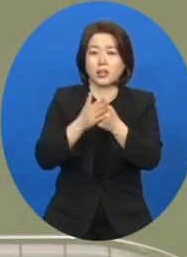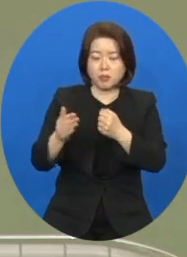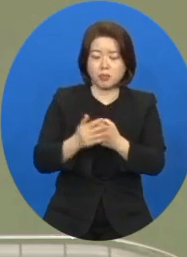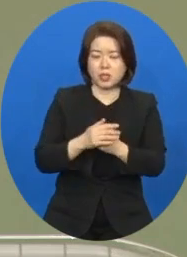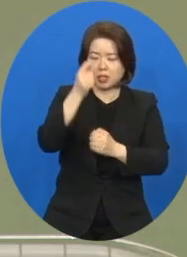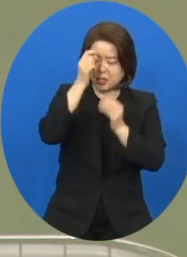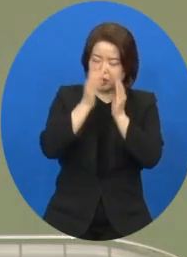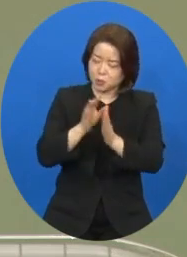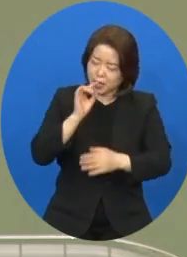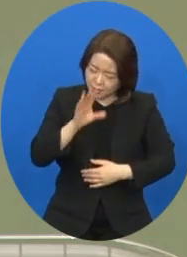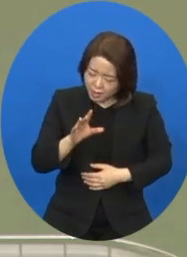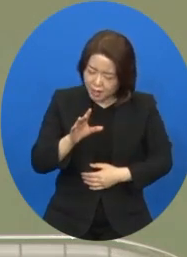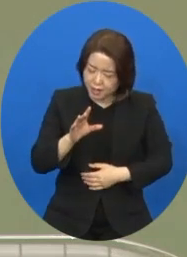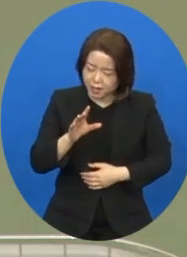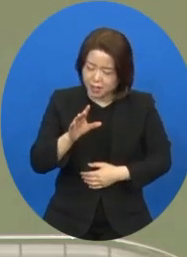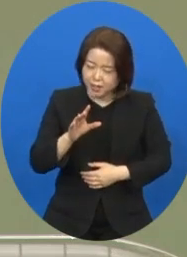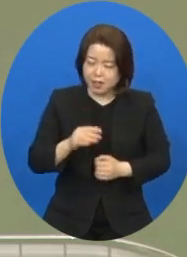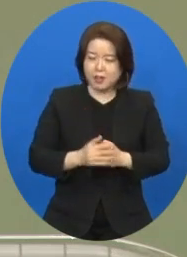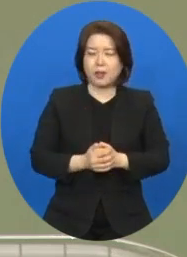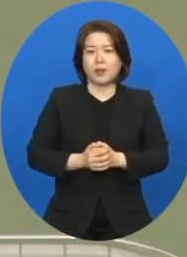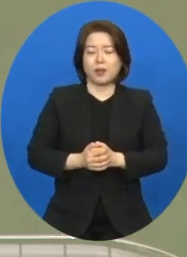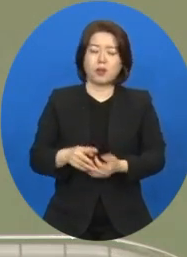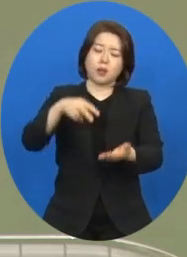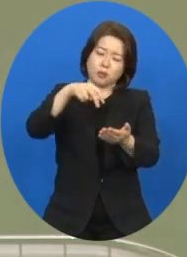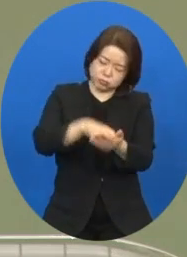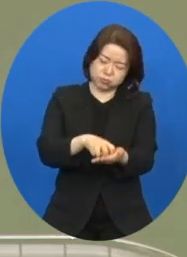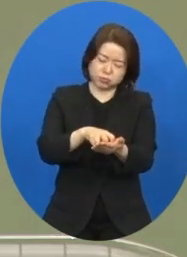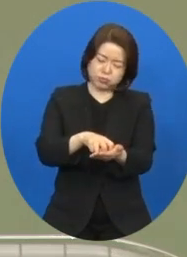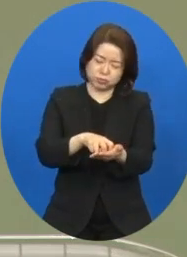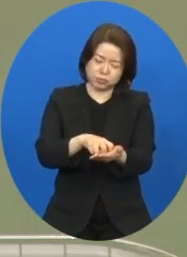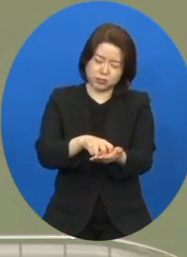돼도 그냥 정말 무릎 꿇고